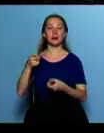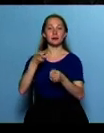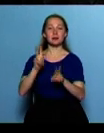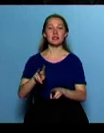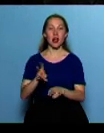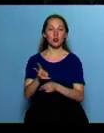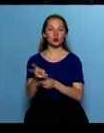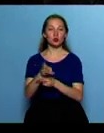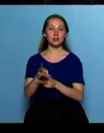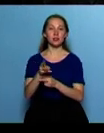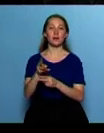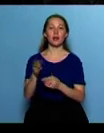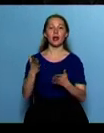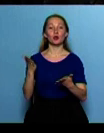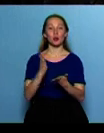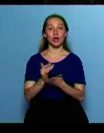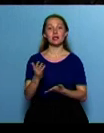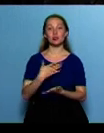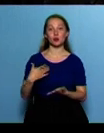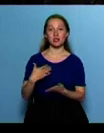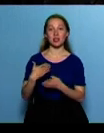который стоит на вооружении у нас в